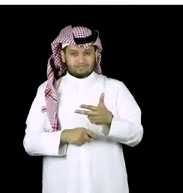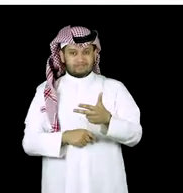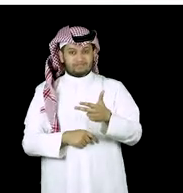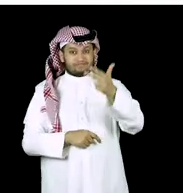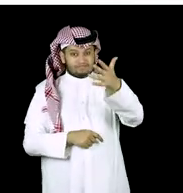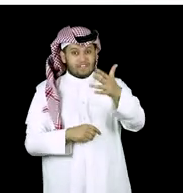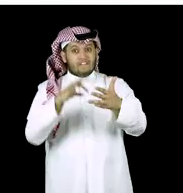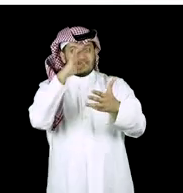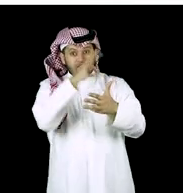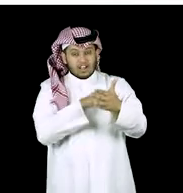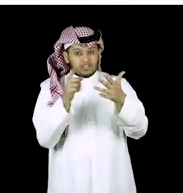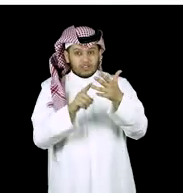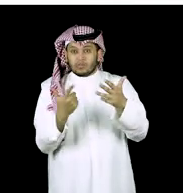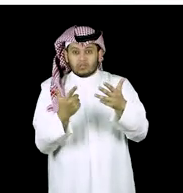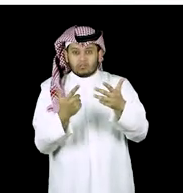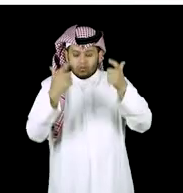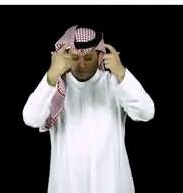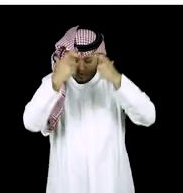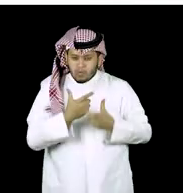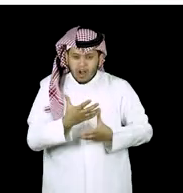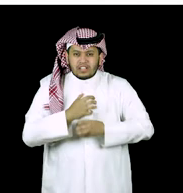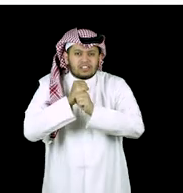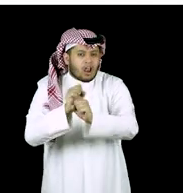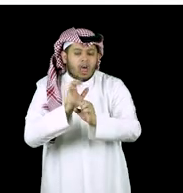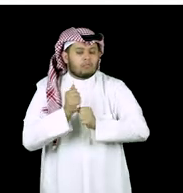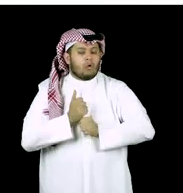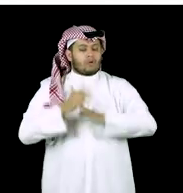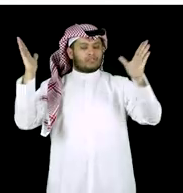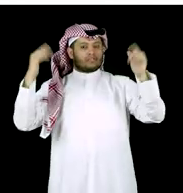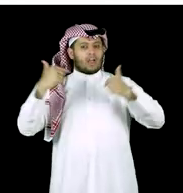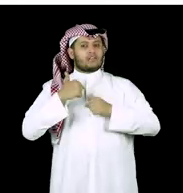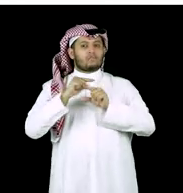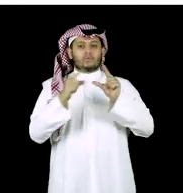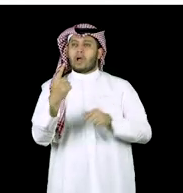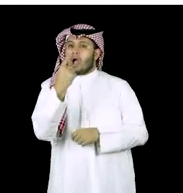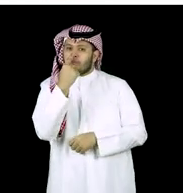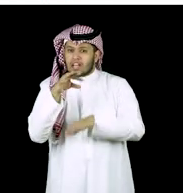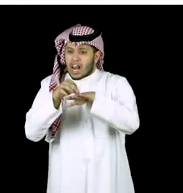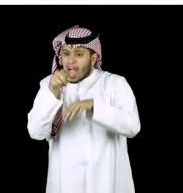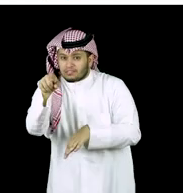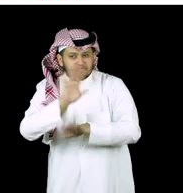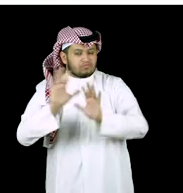الثمرة الرابعة التحرر من عبودية الإنسان.